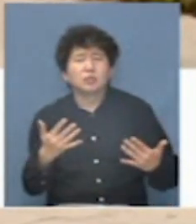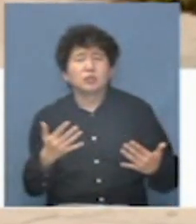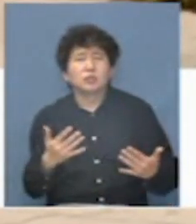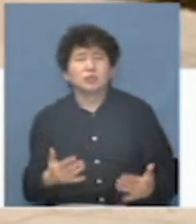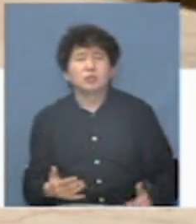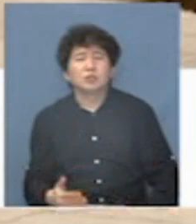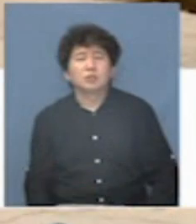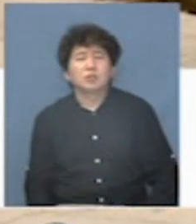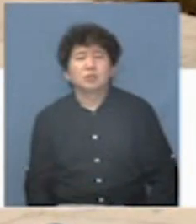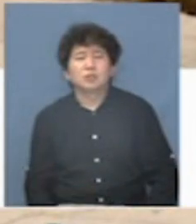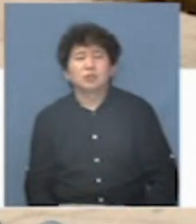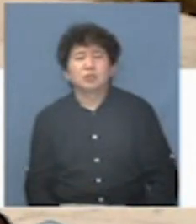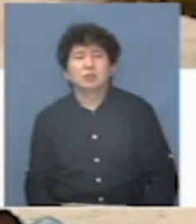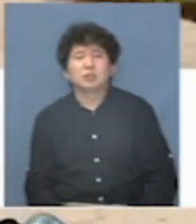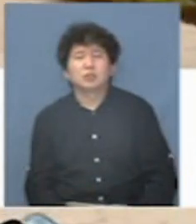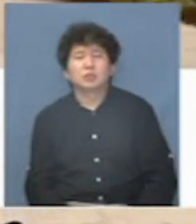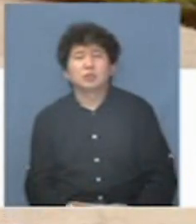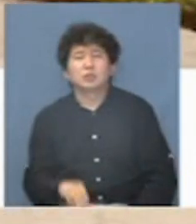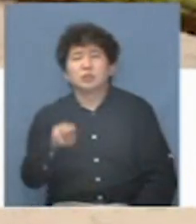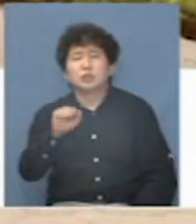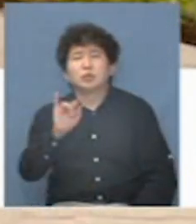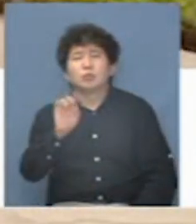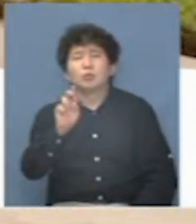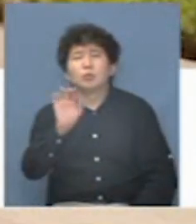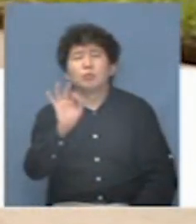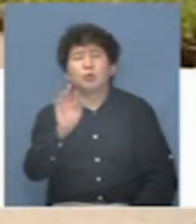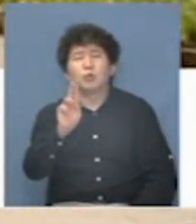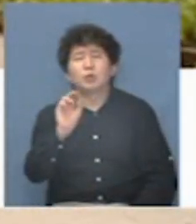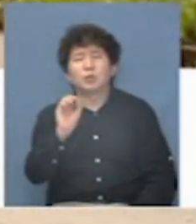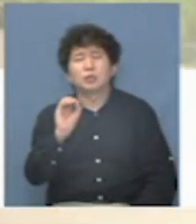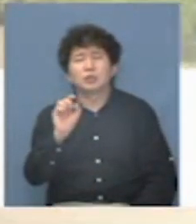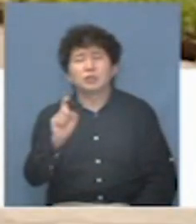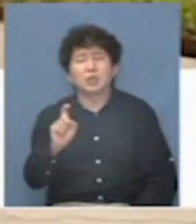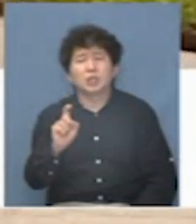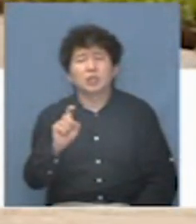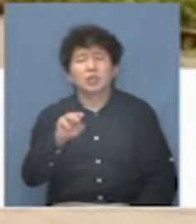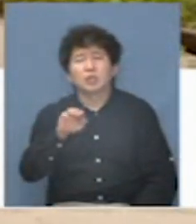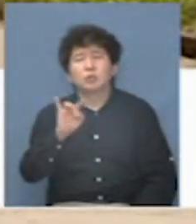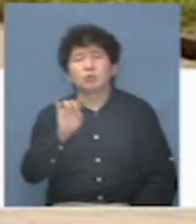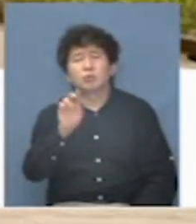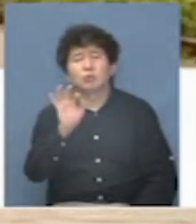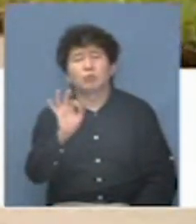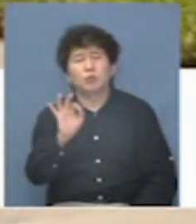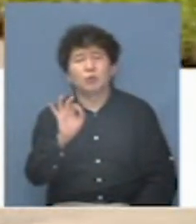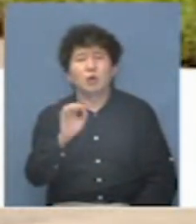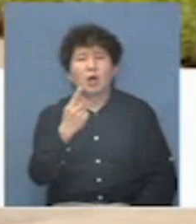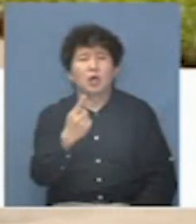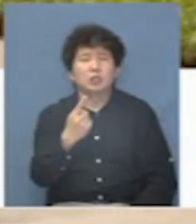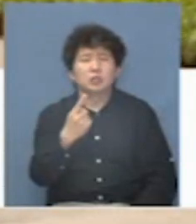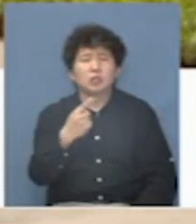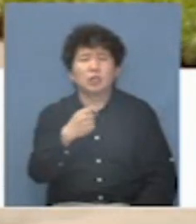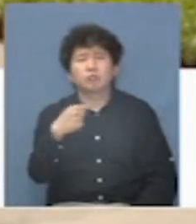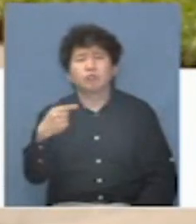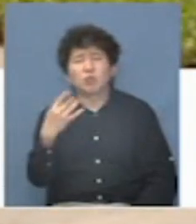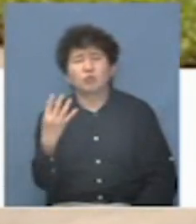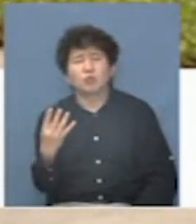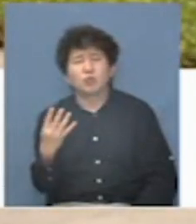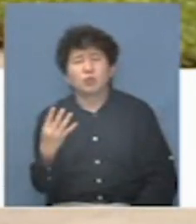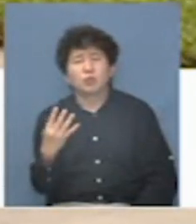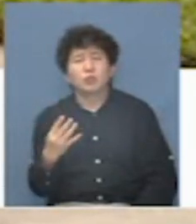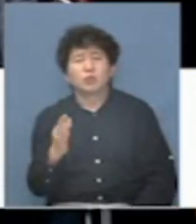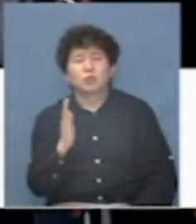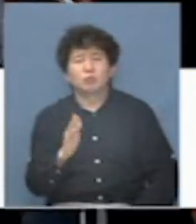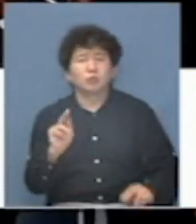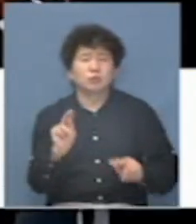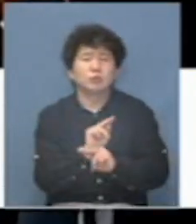По турбинному цеху у нас также имеется ряд замечаний. Это турбоагрегаты станционного номера 1-4, на которых будет проводиться